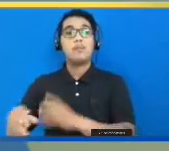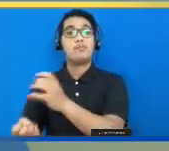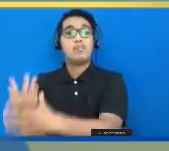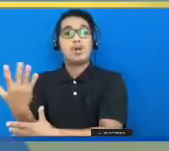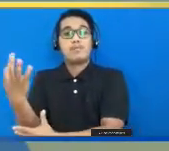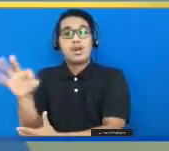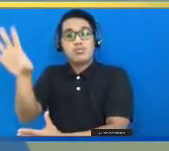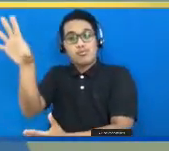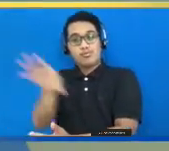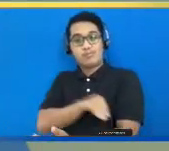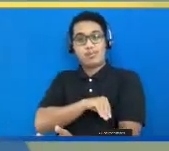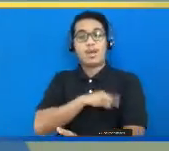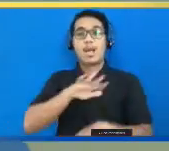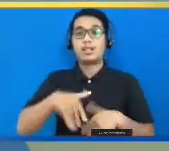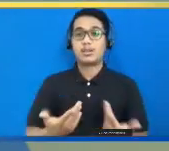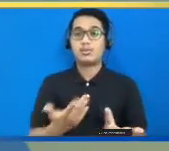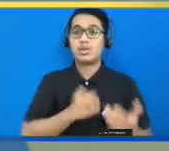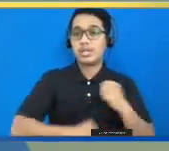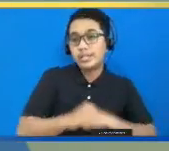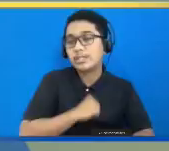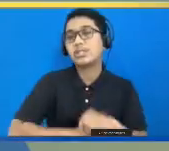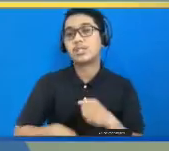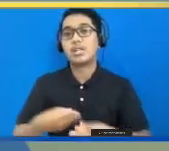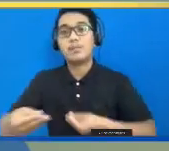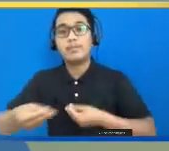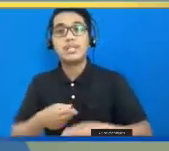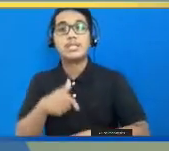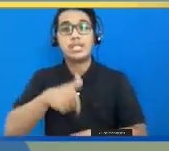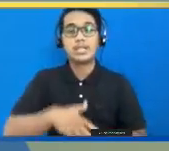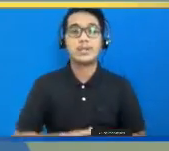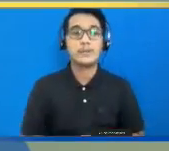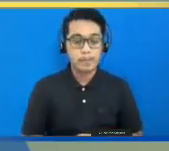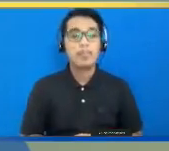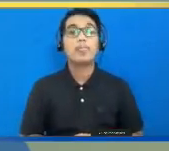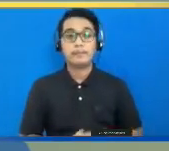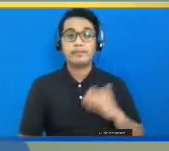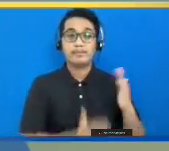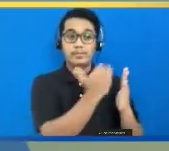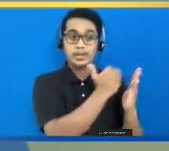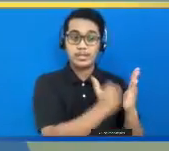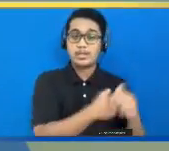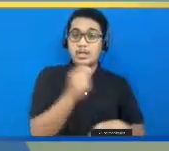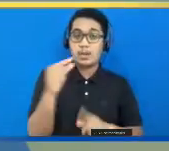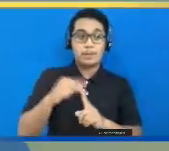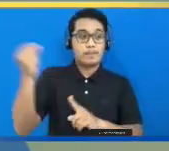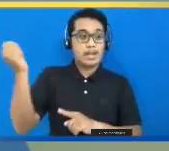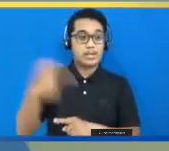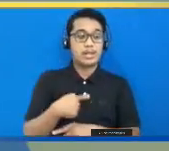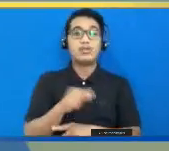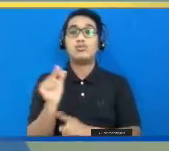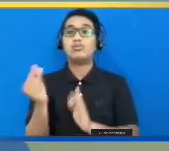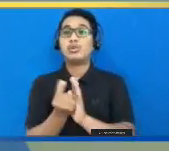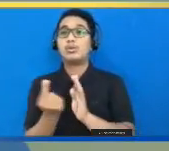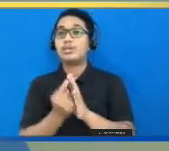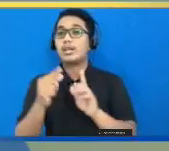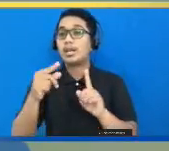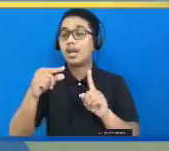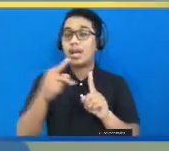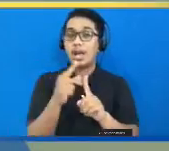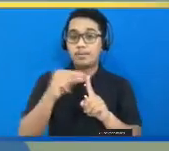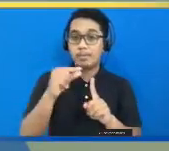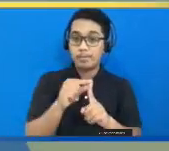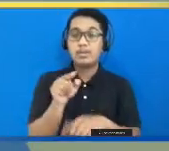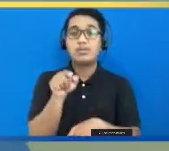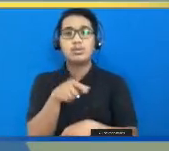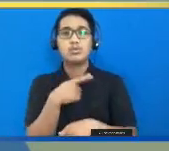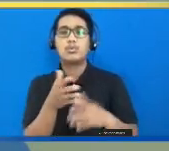aktivitas bisnis terkini sedangkan dari sisi kebijakan perpajakan undang-undang KTP memperkuat aspek keadilan